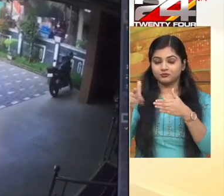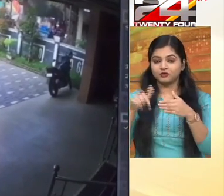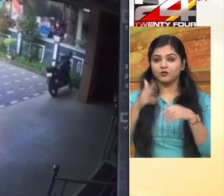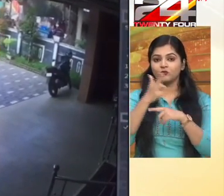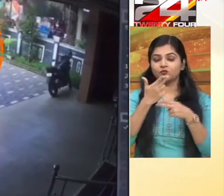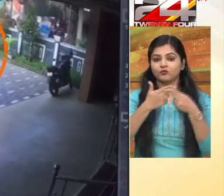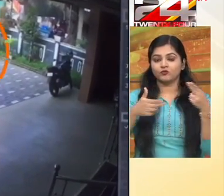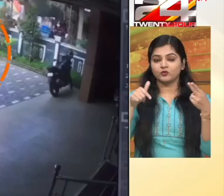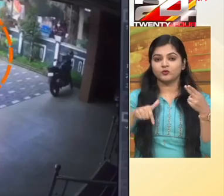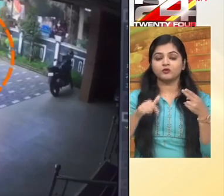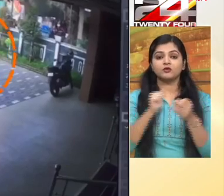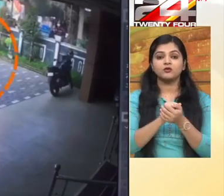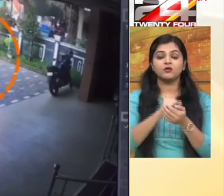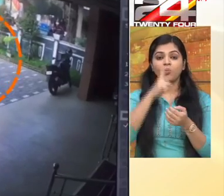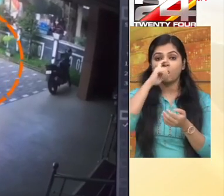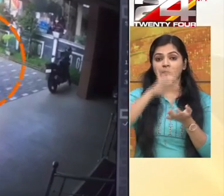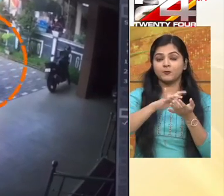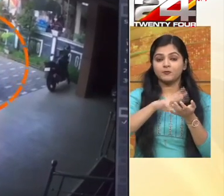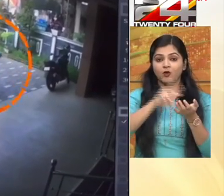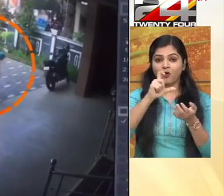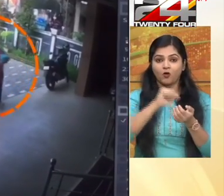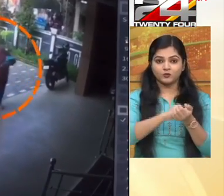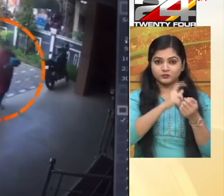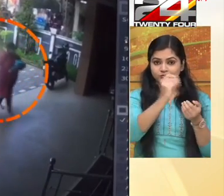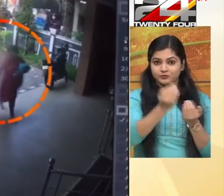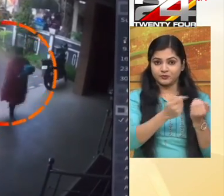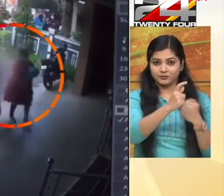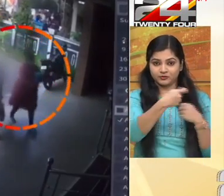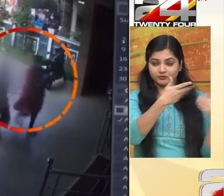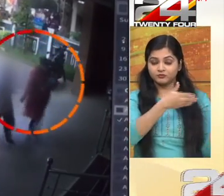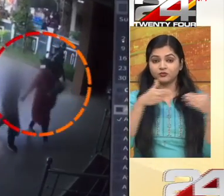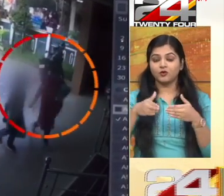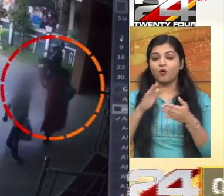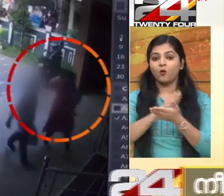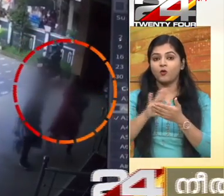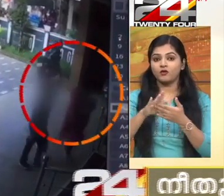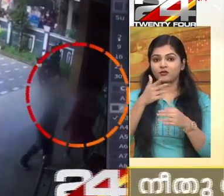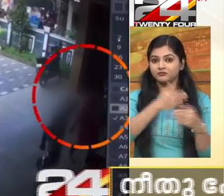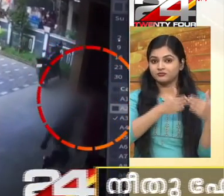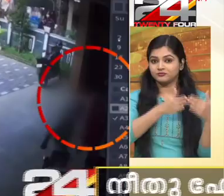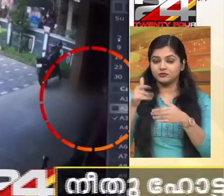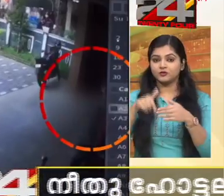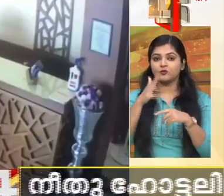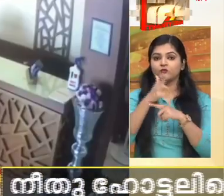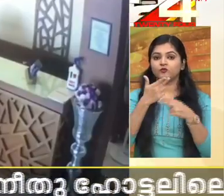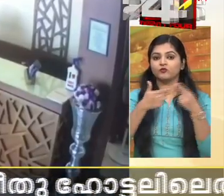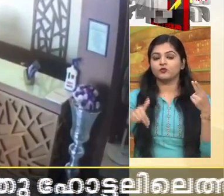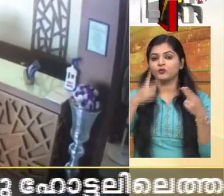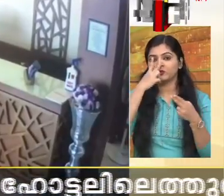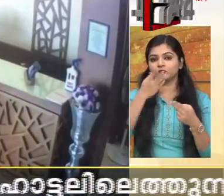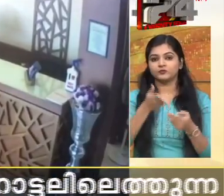മെഡിക്കൽ കോളേജിൽ നിന്നും പുറത്തിറങ്ങി ഹോട്ടലിന്റെ റിസപ്ഷനിലേക്ക് കുഞ്ഞുമായി എത്തുന്ന CCTV ദൃശ്യങ്ങളാണ് ഇപ്പോൾ പ്രേക്ഷകർ കാണുന്നത്. വിഷ്ണു,